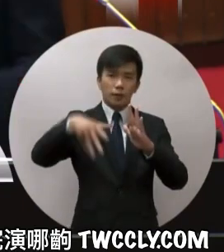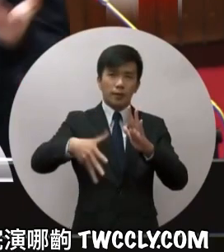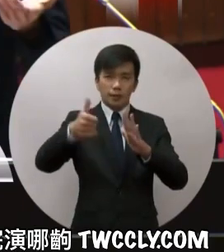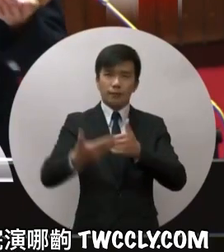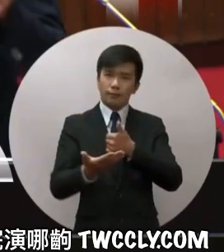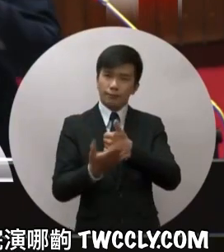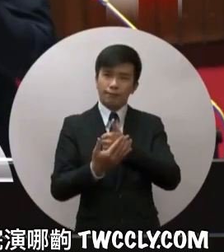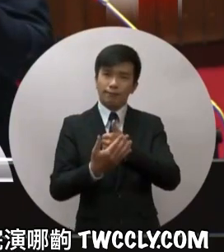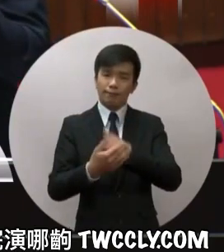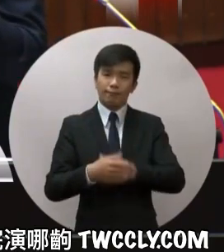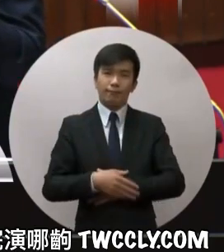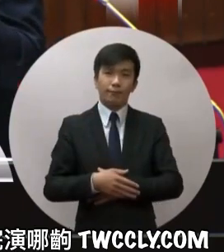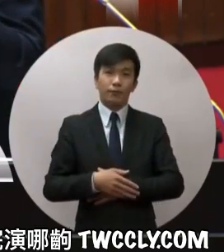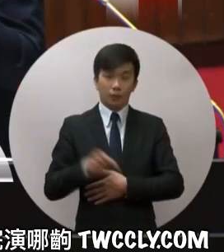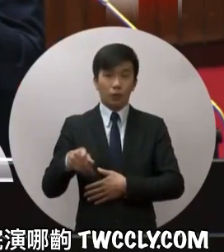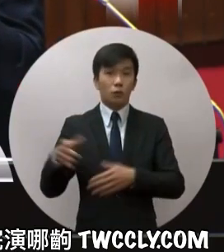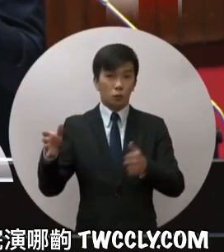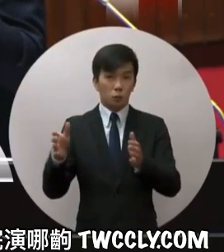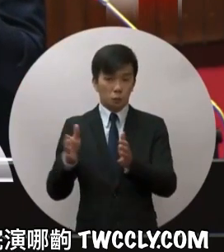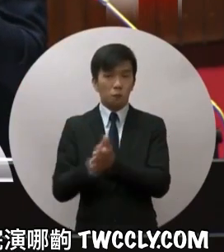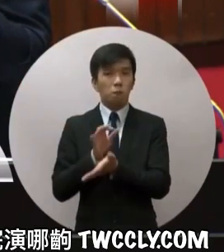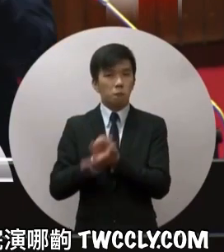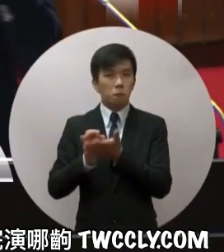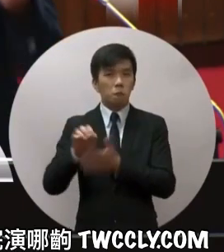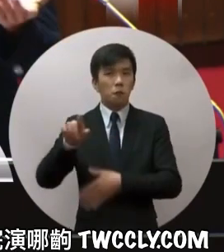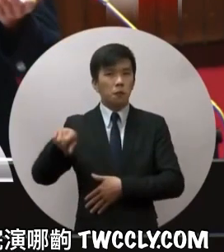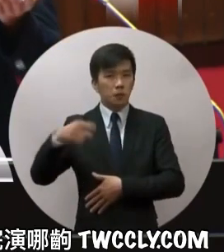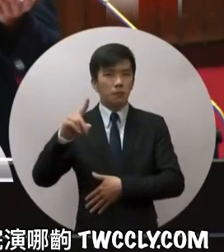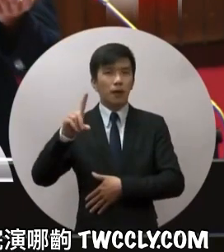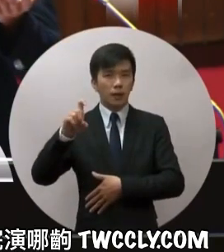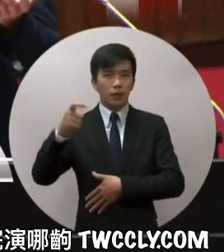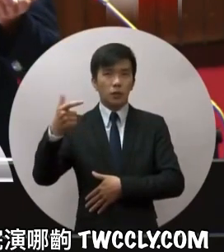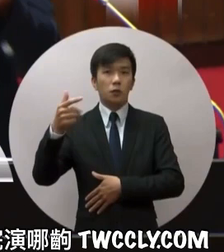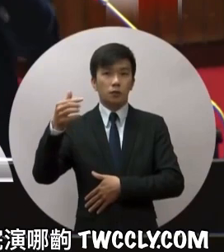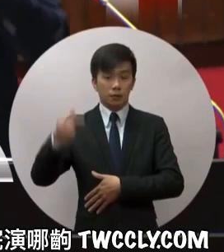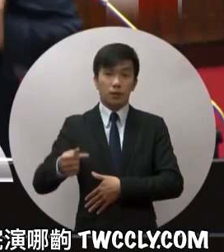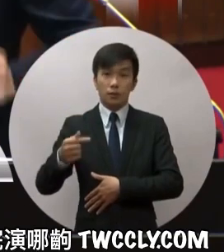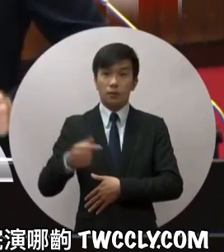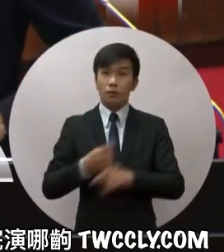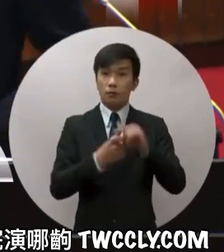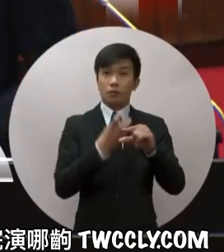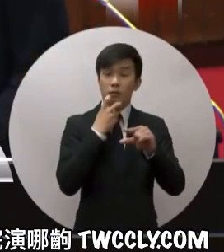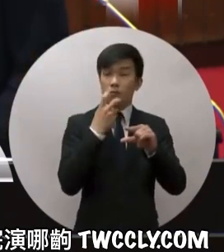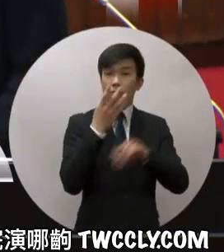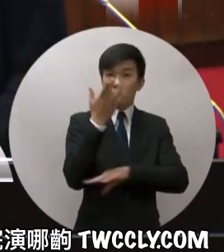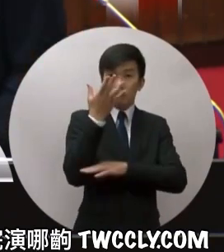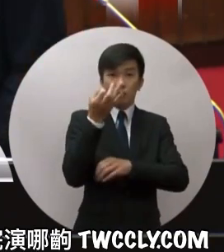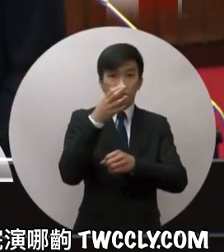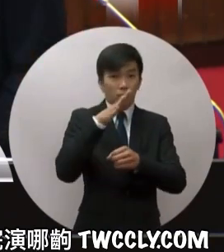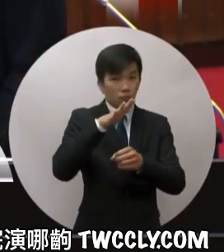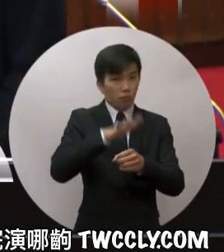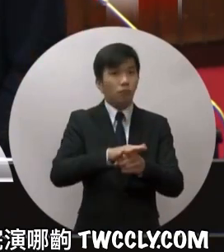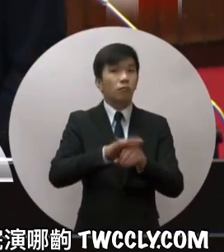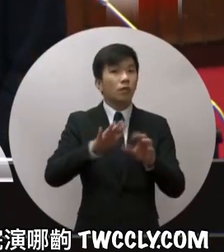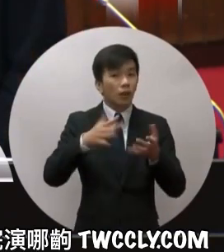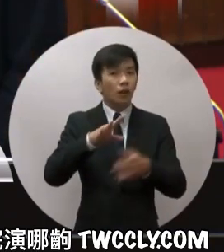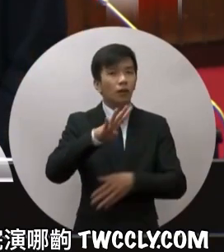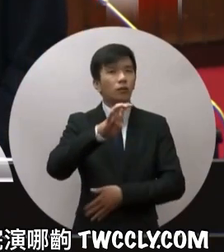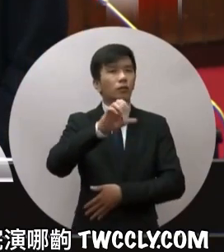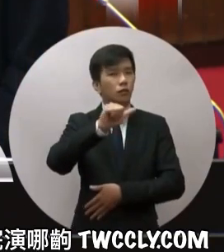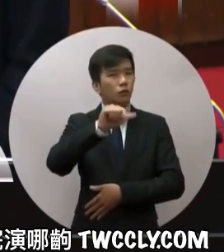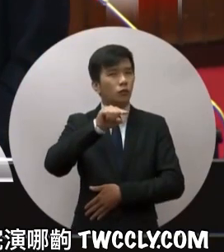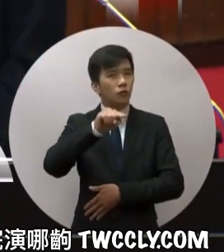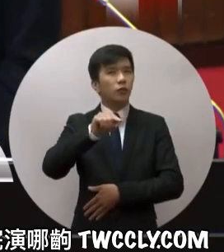因為它一共是126億那中央的部分就是大概是45.9億啊